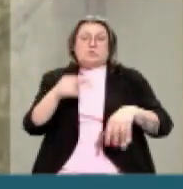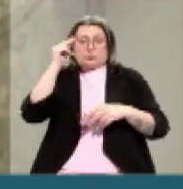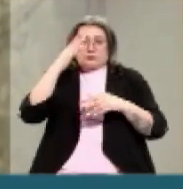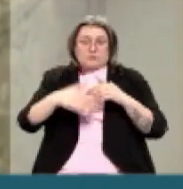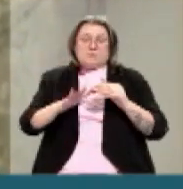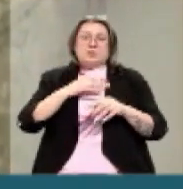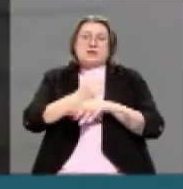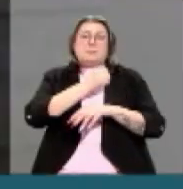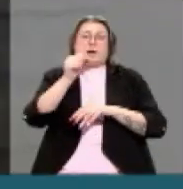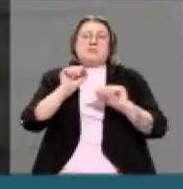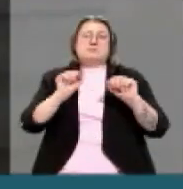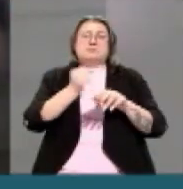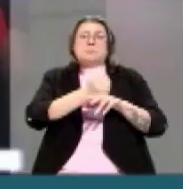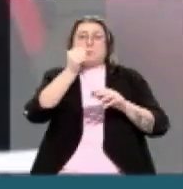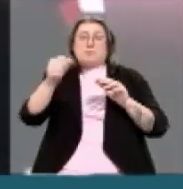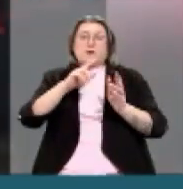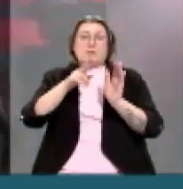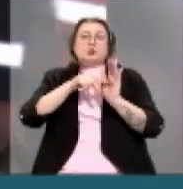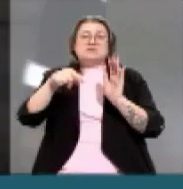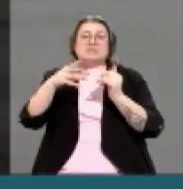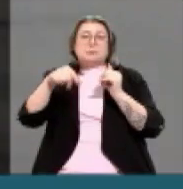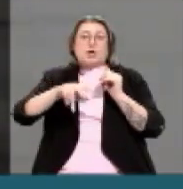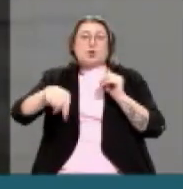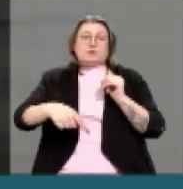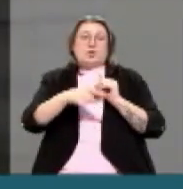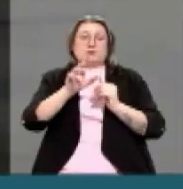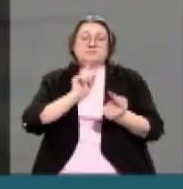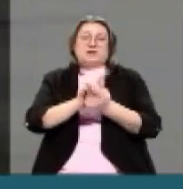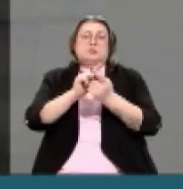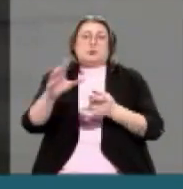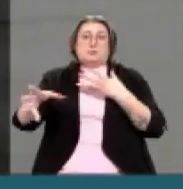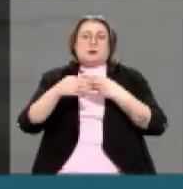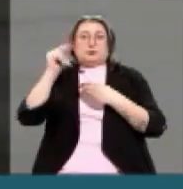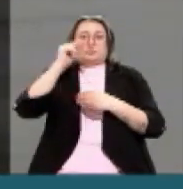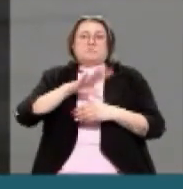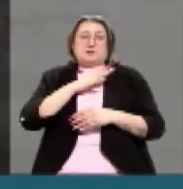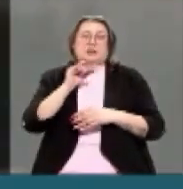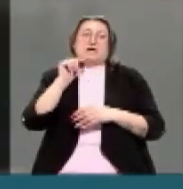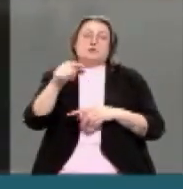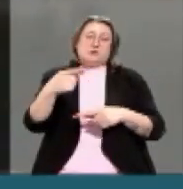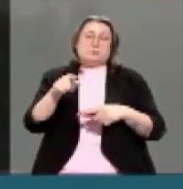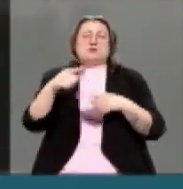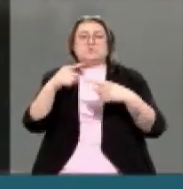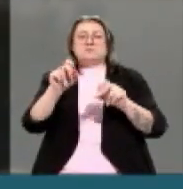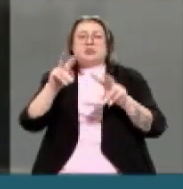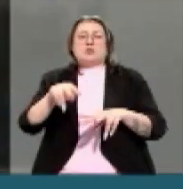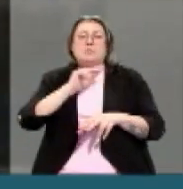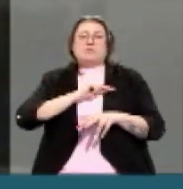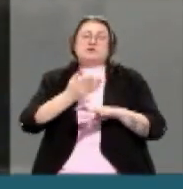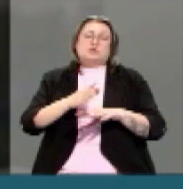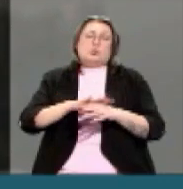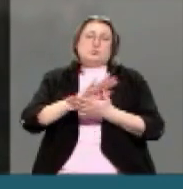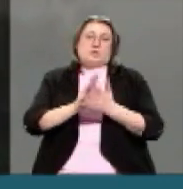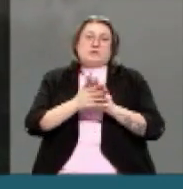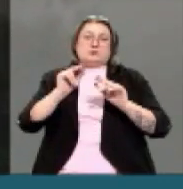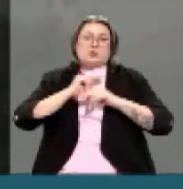был направлен по распределению в подземный рудник. Здесь он даже встретил одногруппников. Им и другим специалистам, работающих в тяжелых